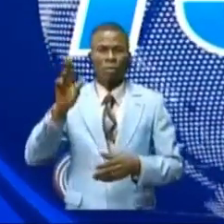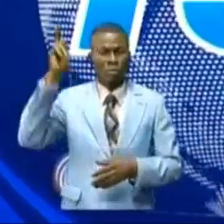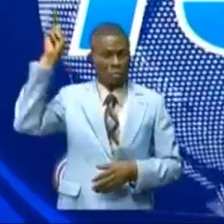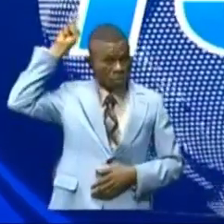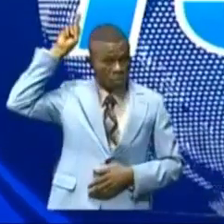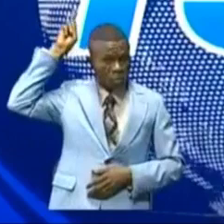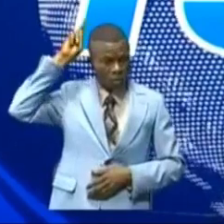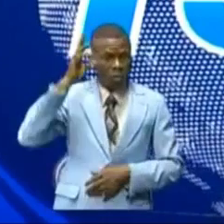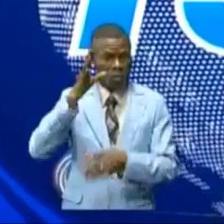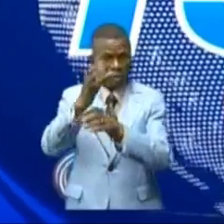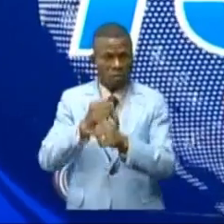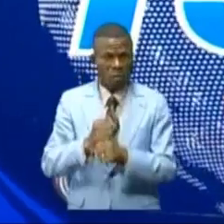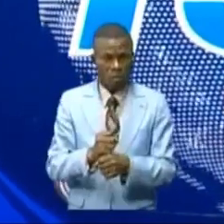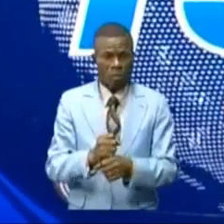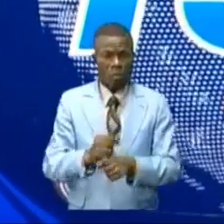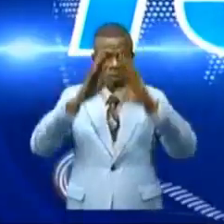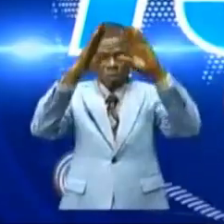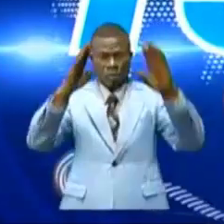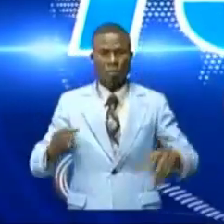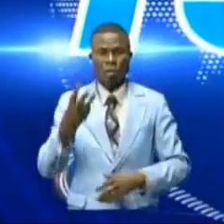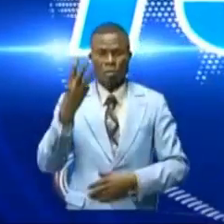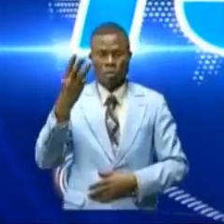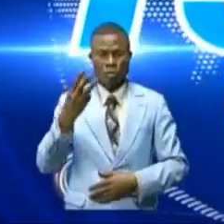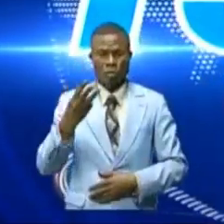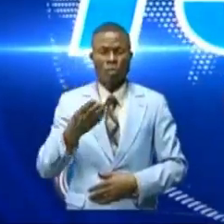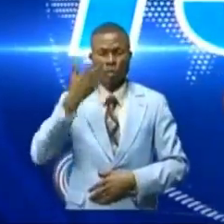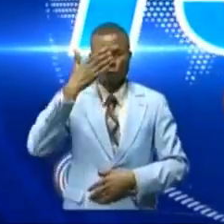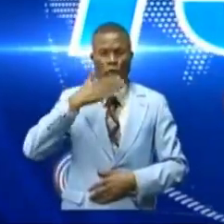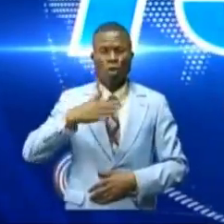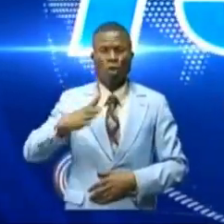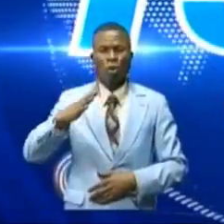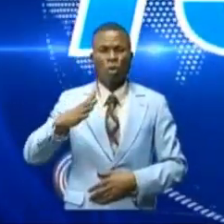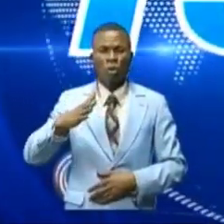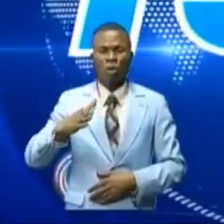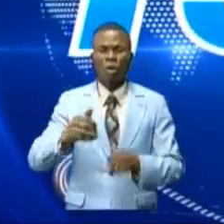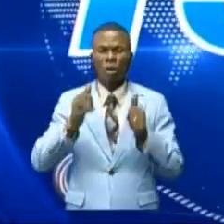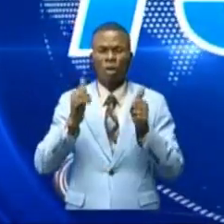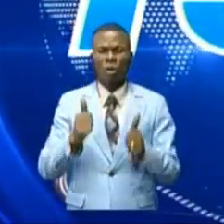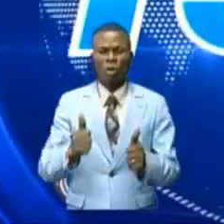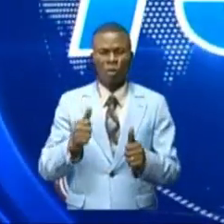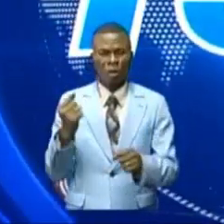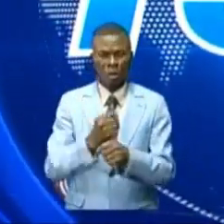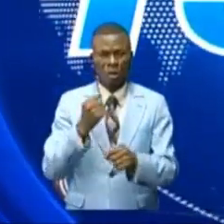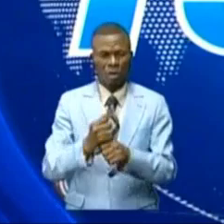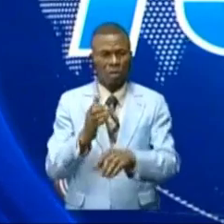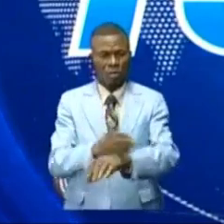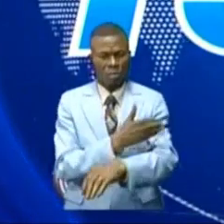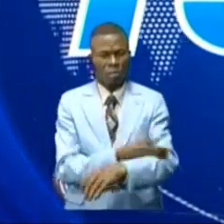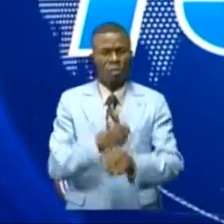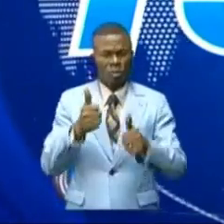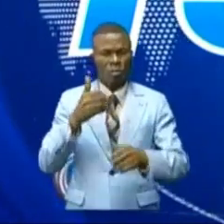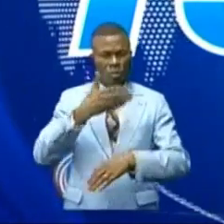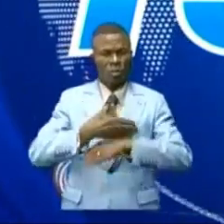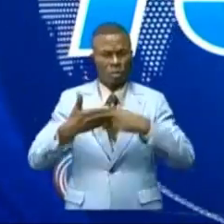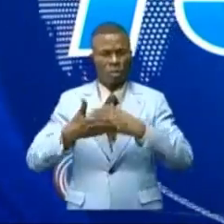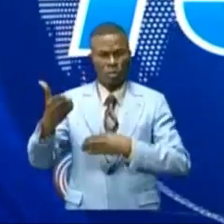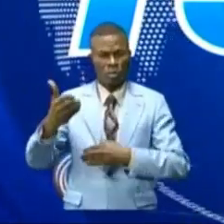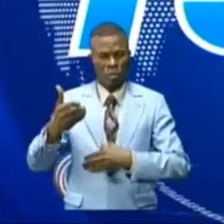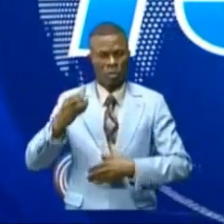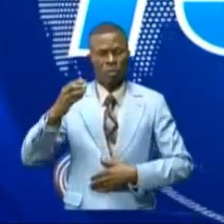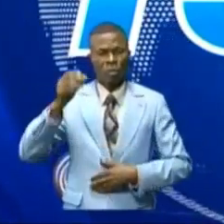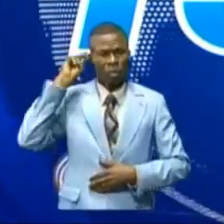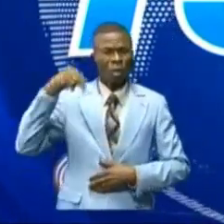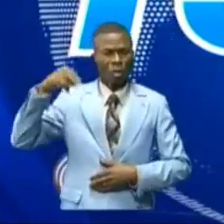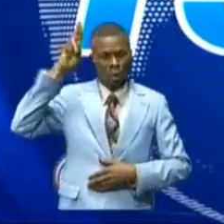sera dotée de 3 auditoires et d'une clinique universitaire moderne. Les travaux évoluent normalement selon le